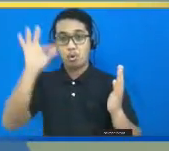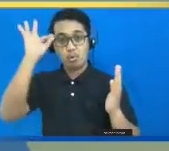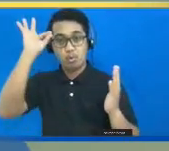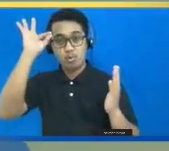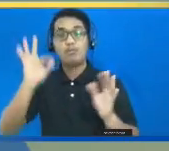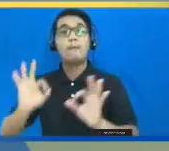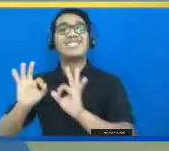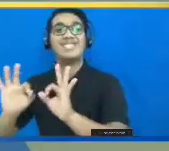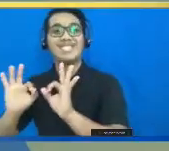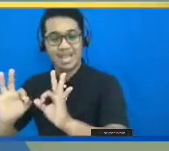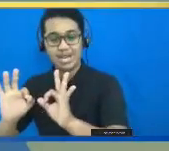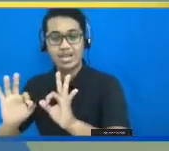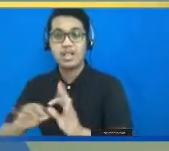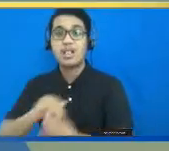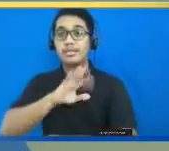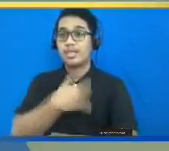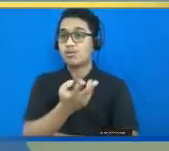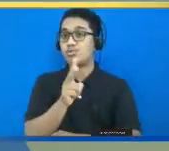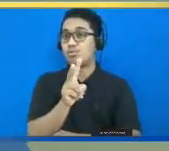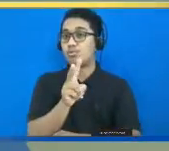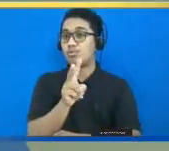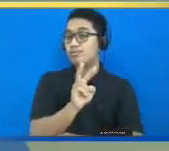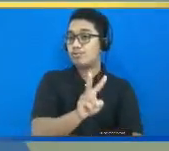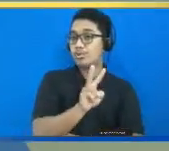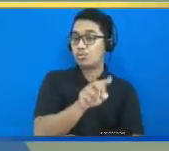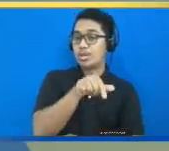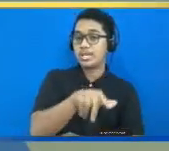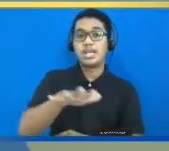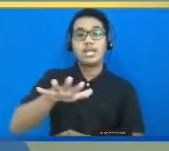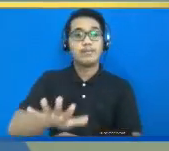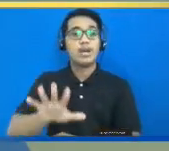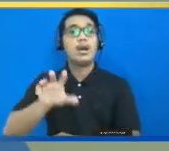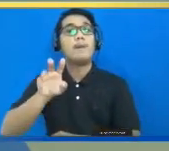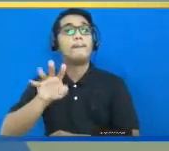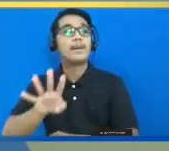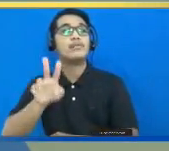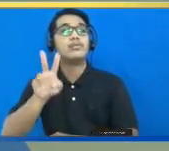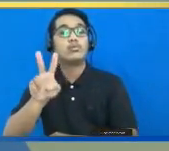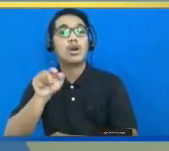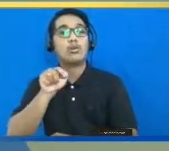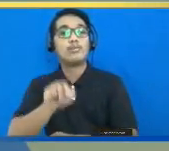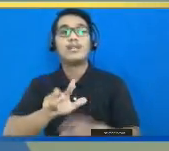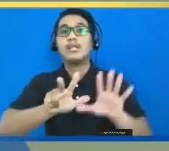2022 ini sebesar 542 koma